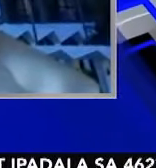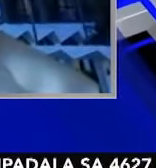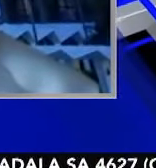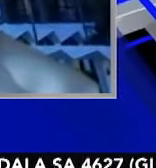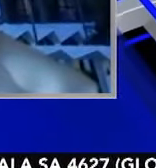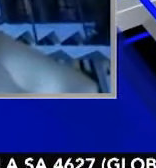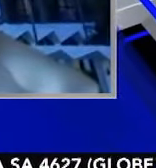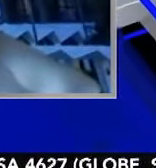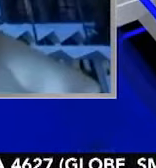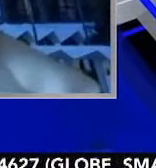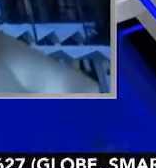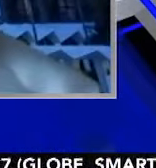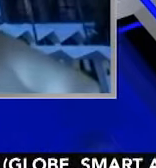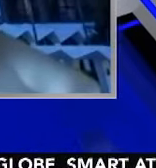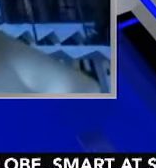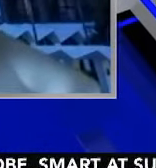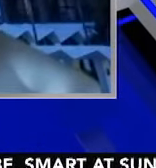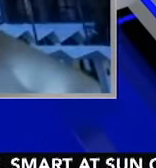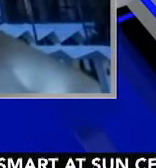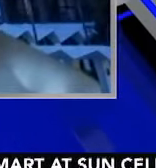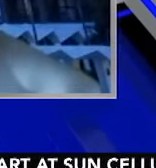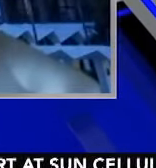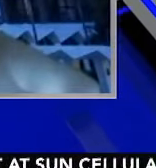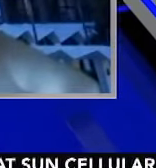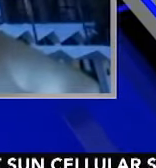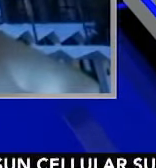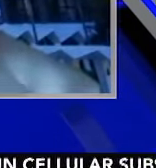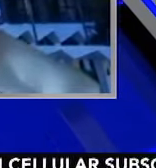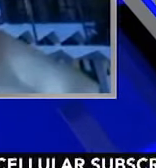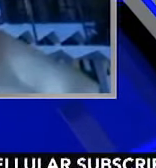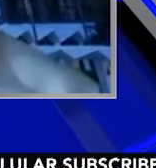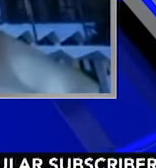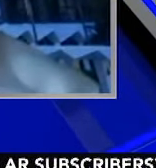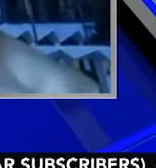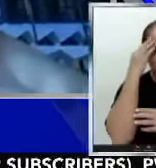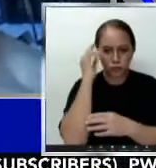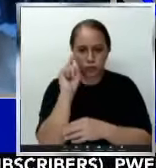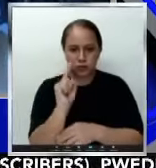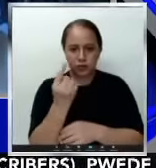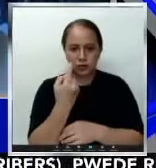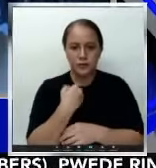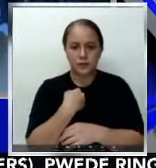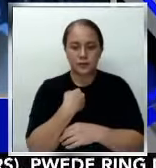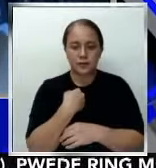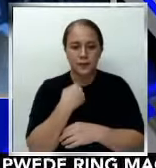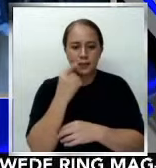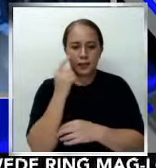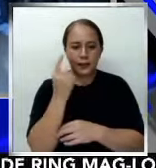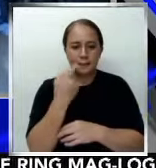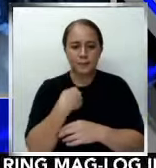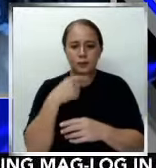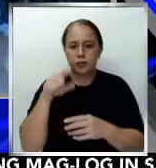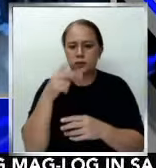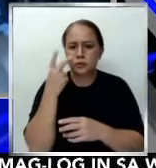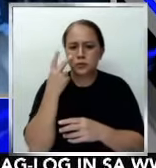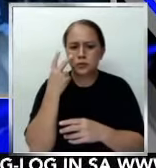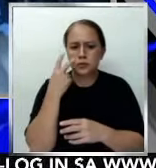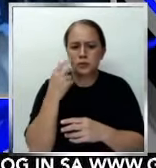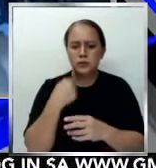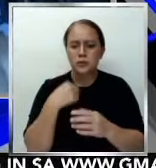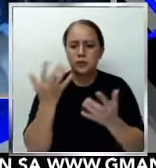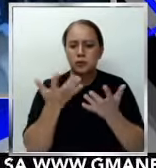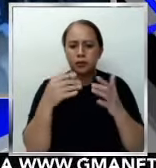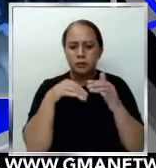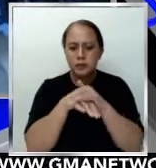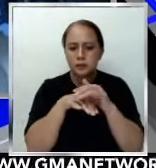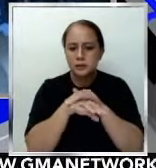ID mo, saka password mo, ikaw lang dapat ang nakakaalam nun. So, tinitingnan namin kung saan in-access yung kanyang my.sss